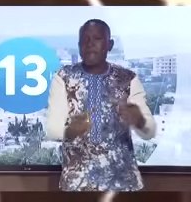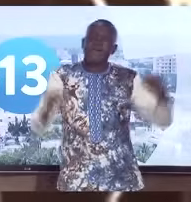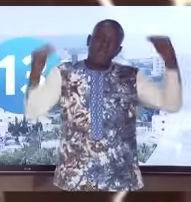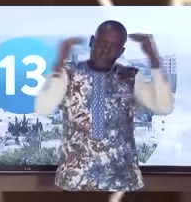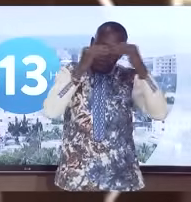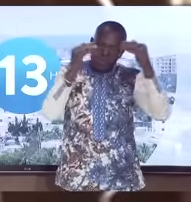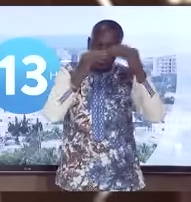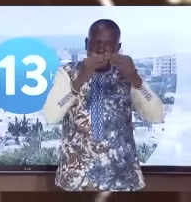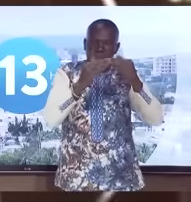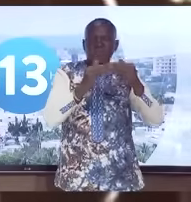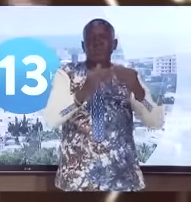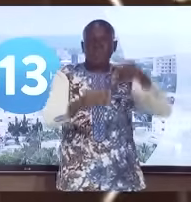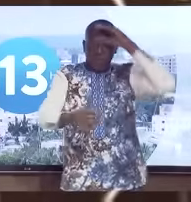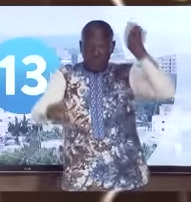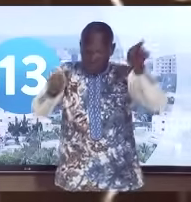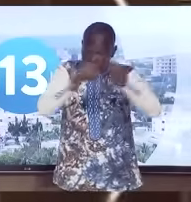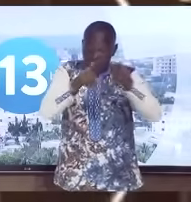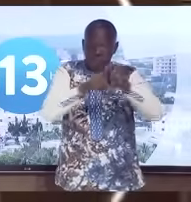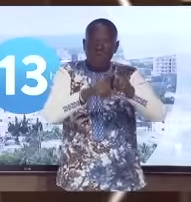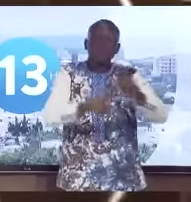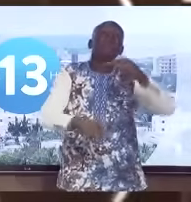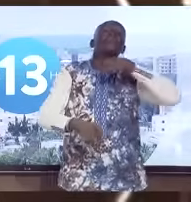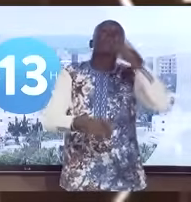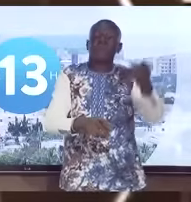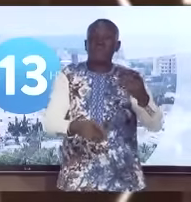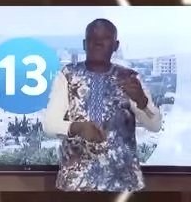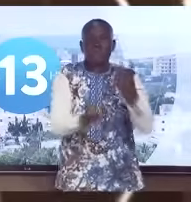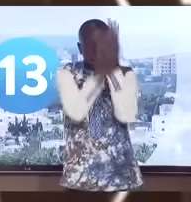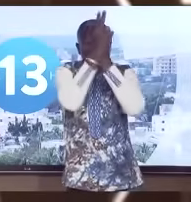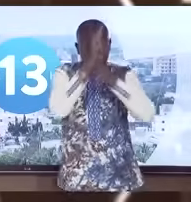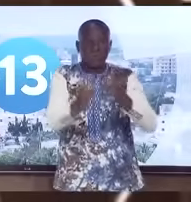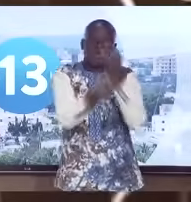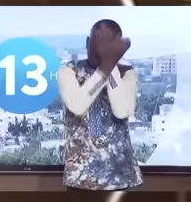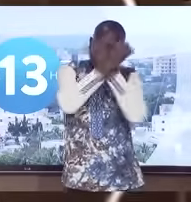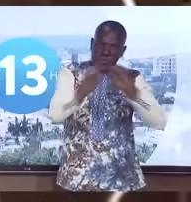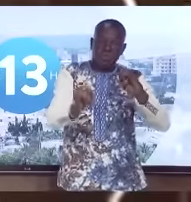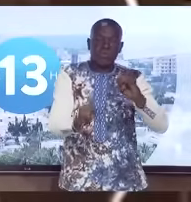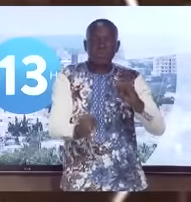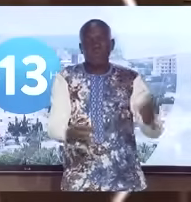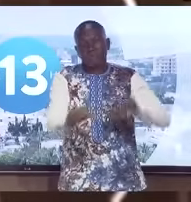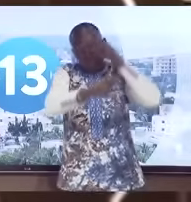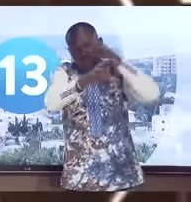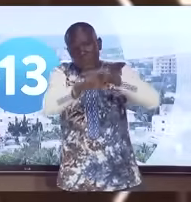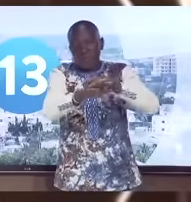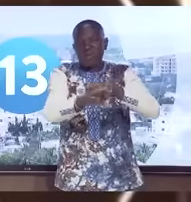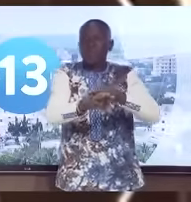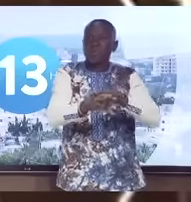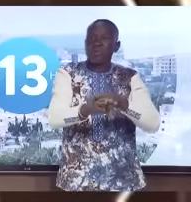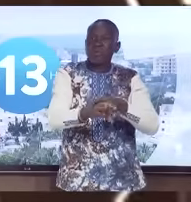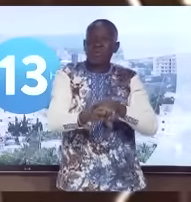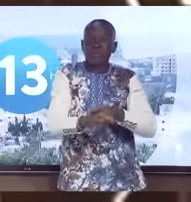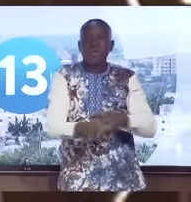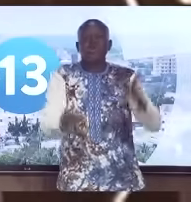à la fraternité, je proclame solennellement l'indépendance de la République. C'est le